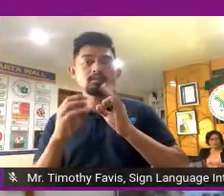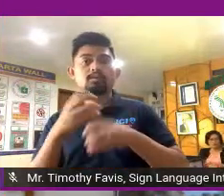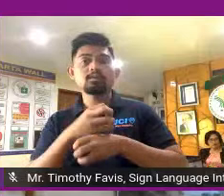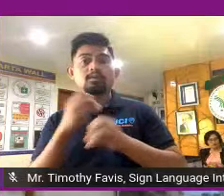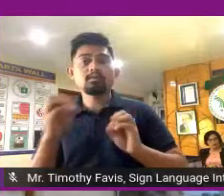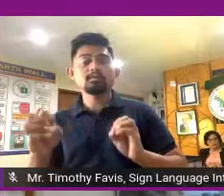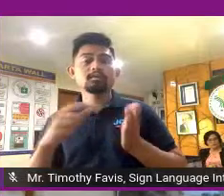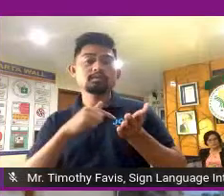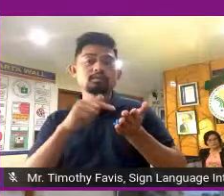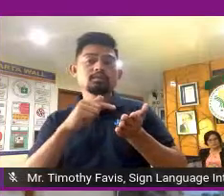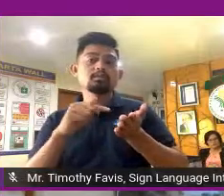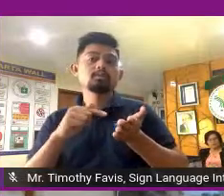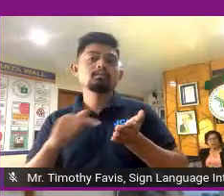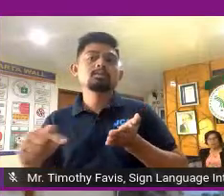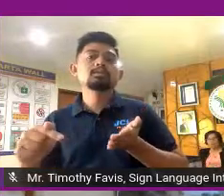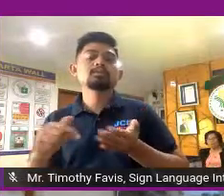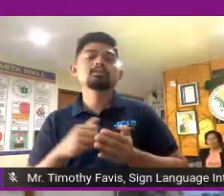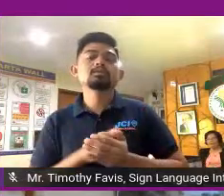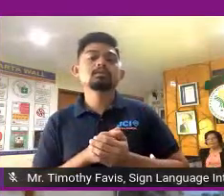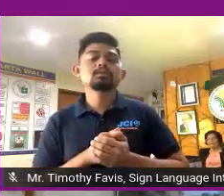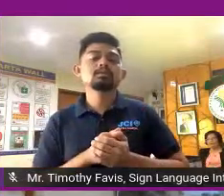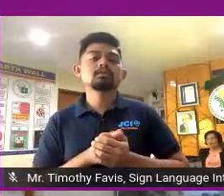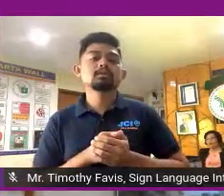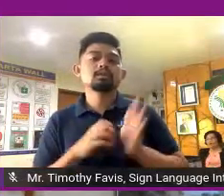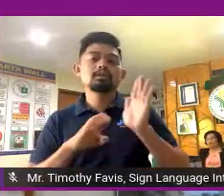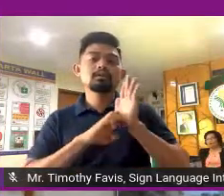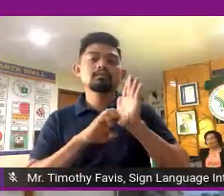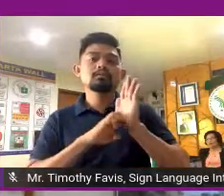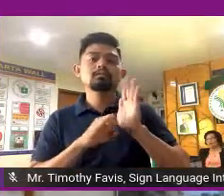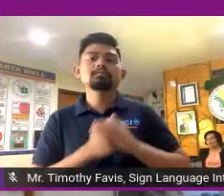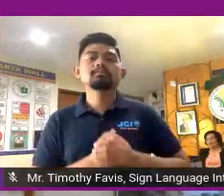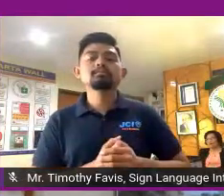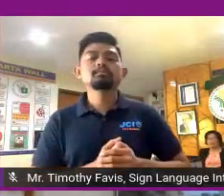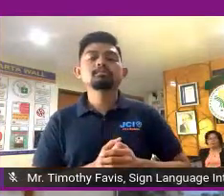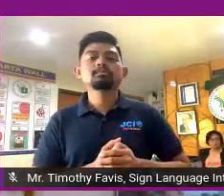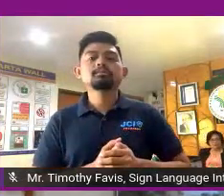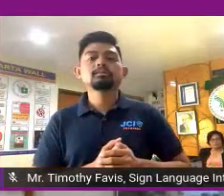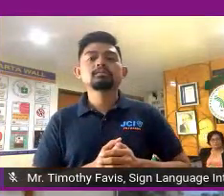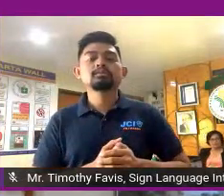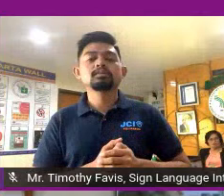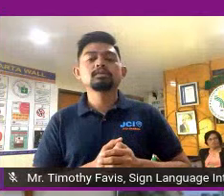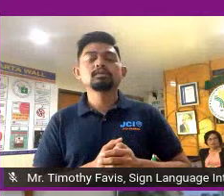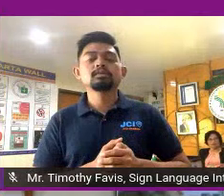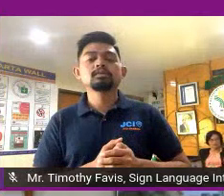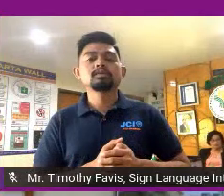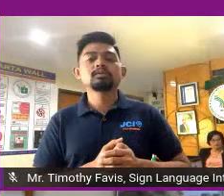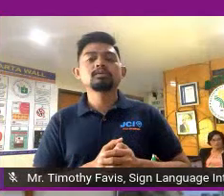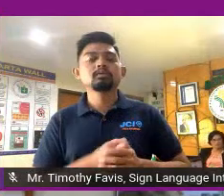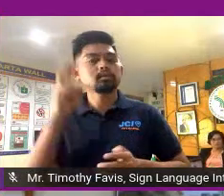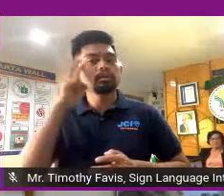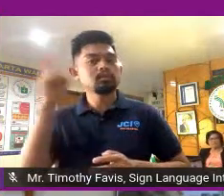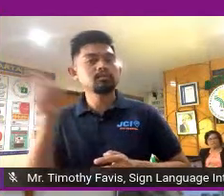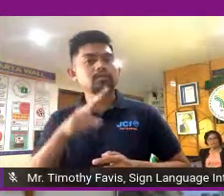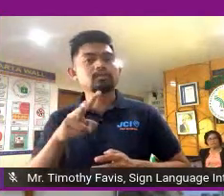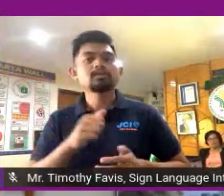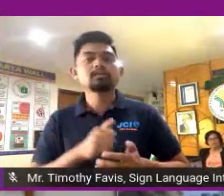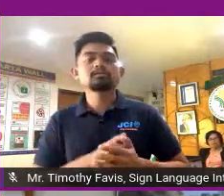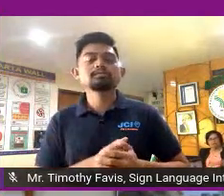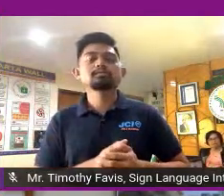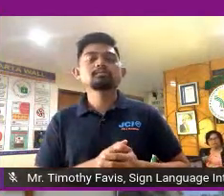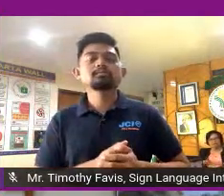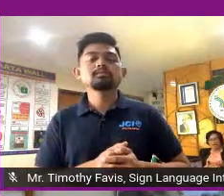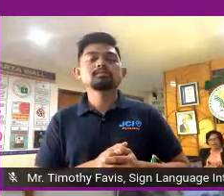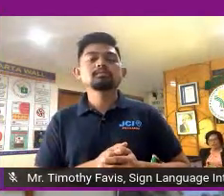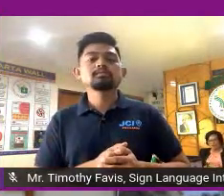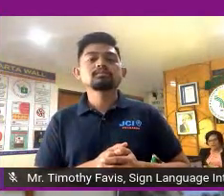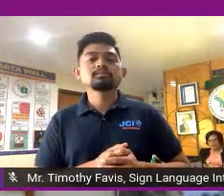na mumonitor yan. Kasi kung halimbawa sa mga abuses or violence against women,